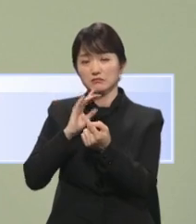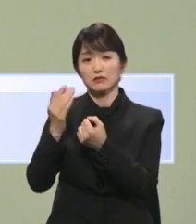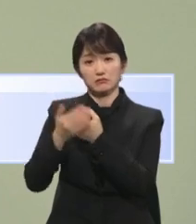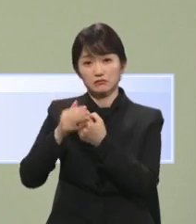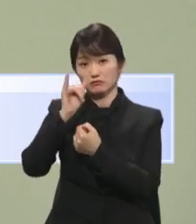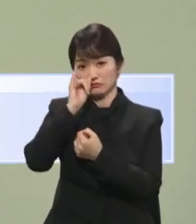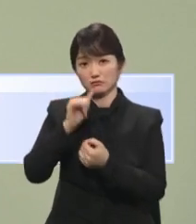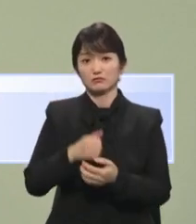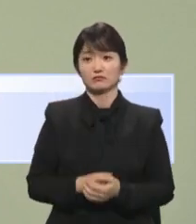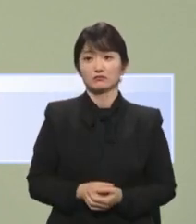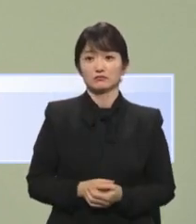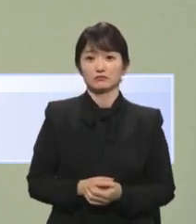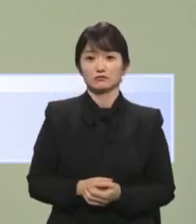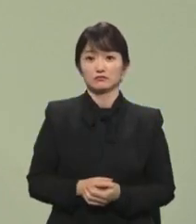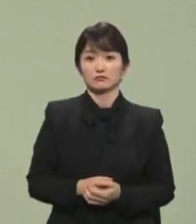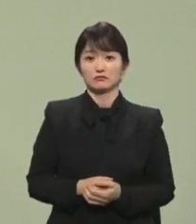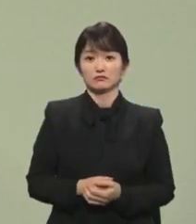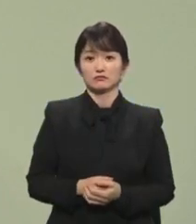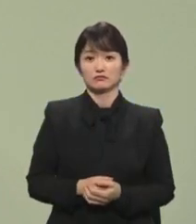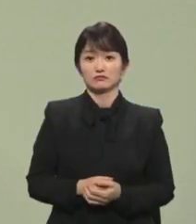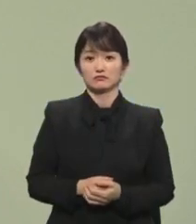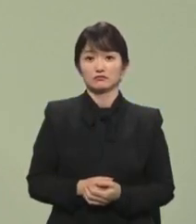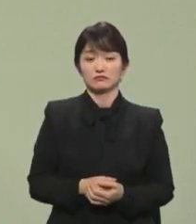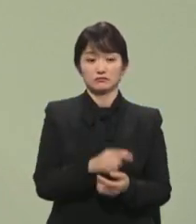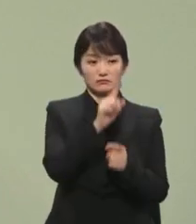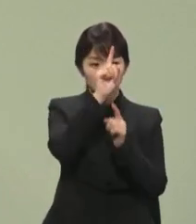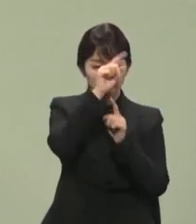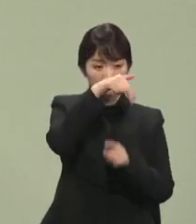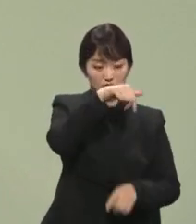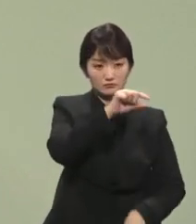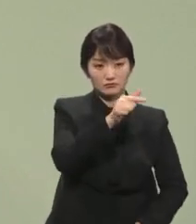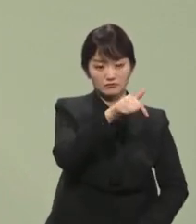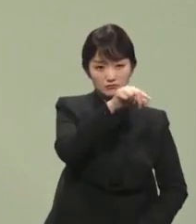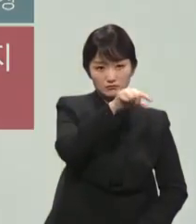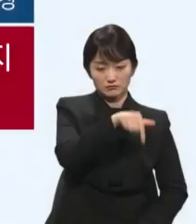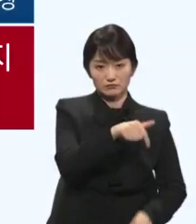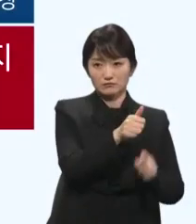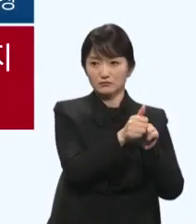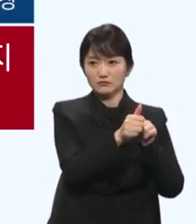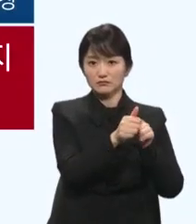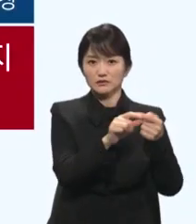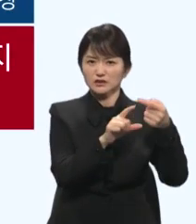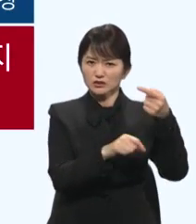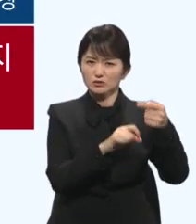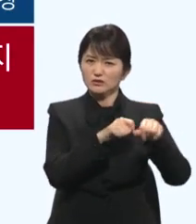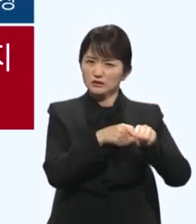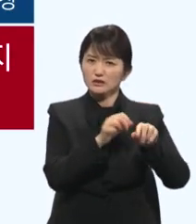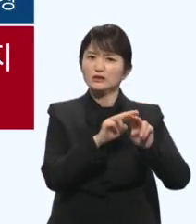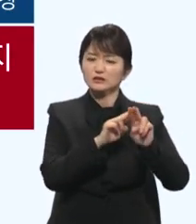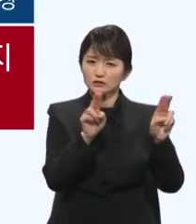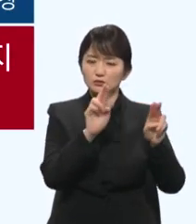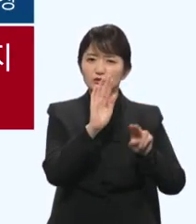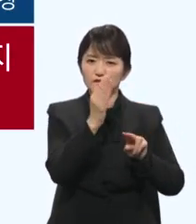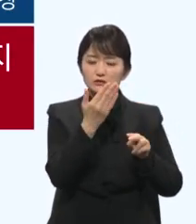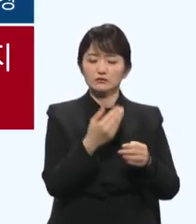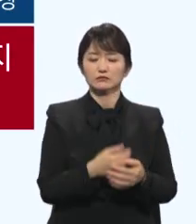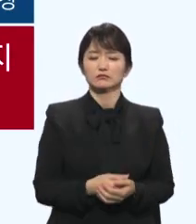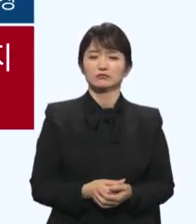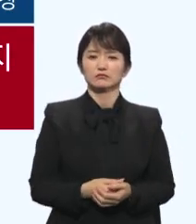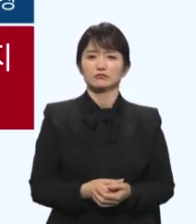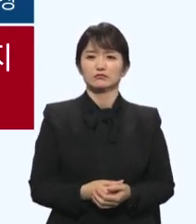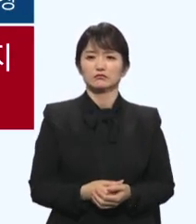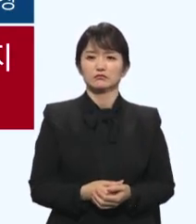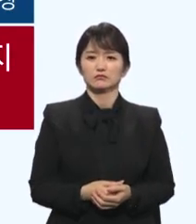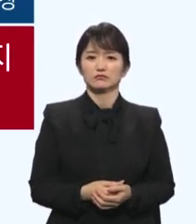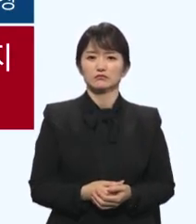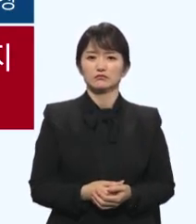그니까이 세간의 주목을 받는 이준석 전대표의 경우에는 1월 달 징계 해제기 때문에네 뭐 형식적으로 보면은